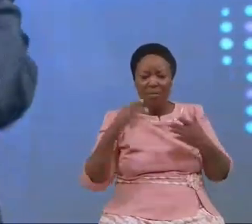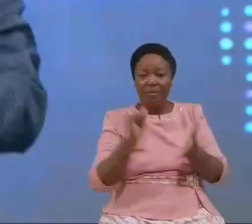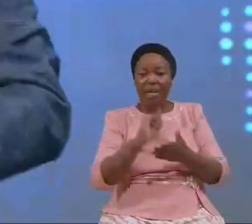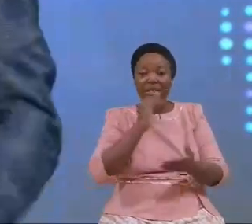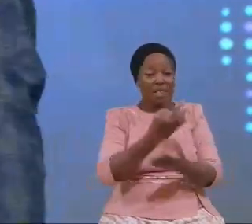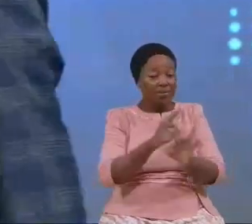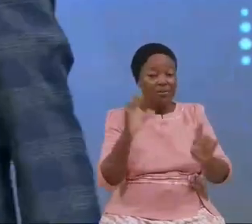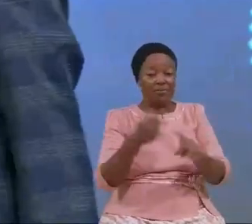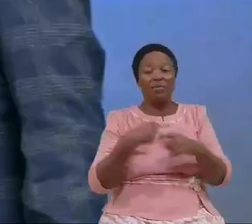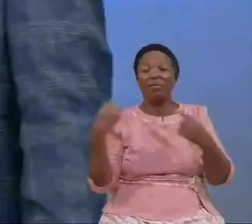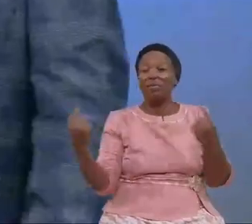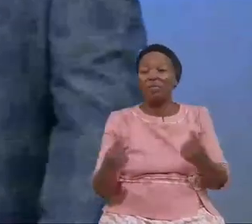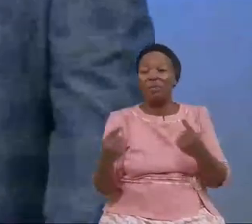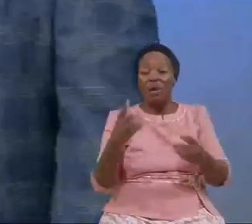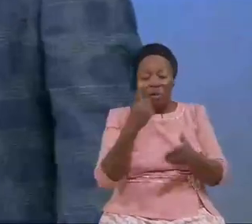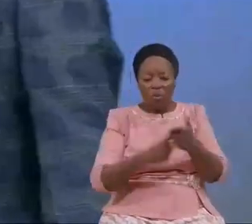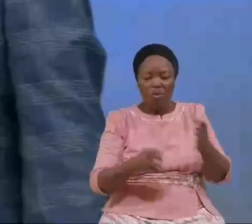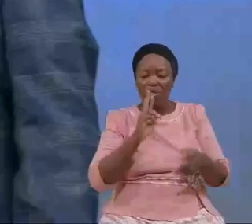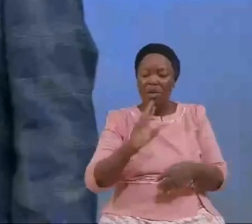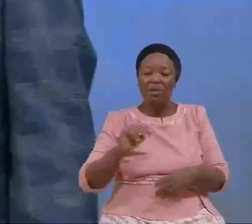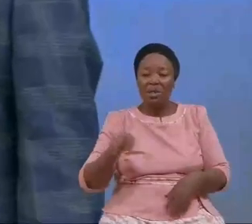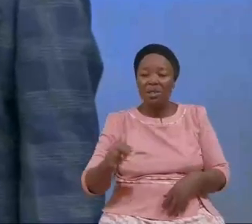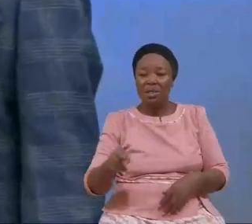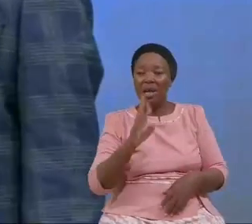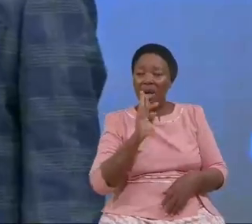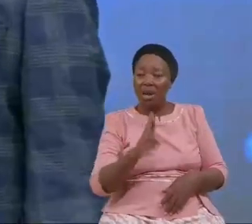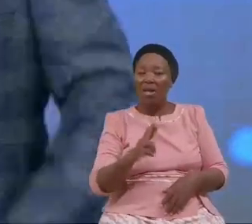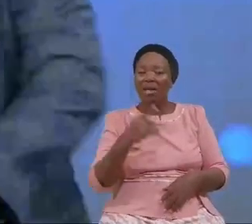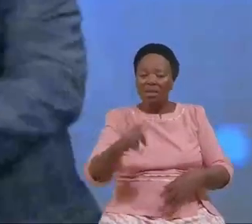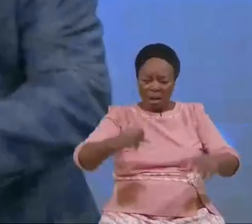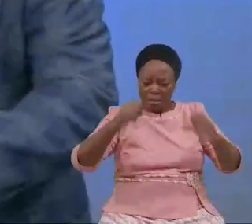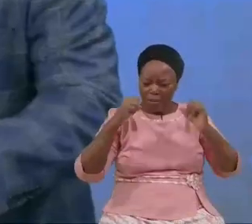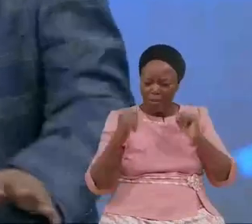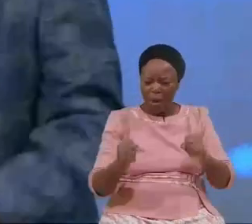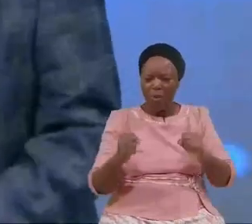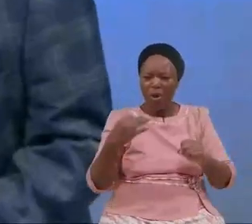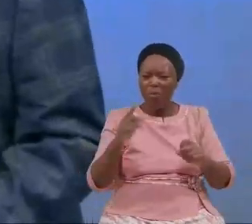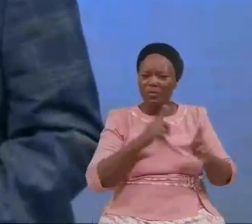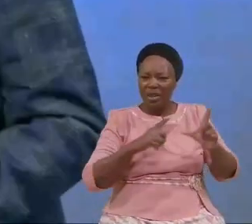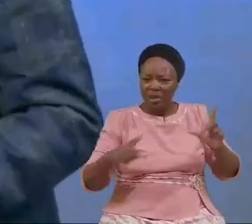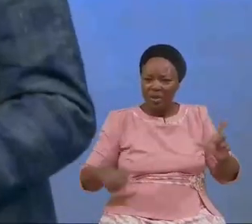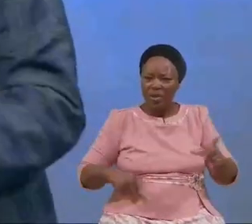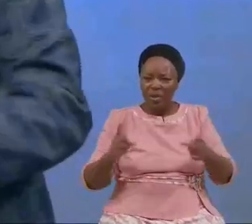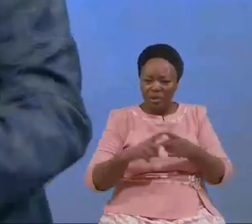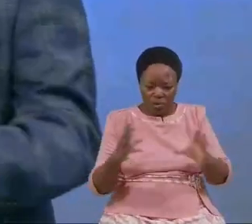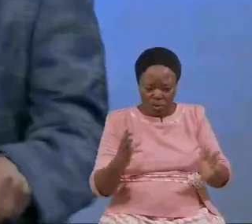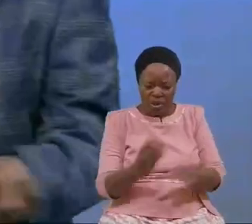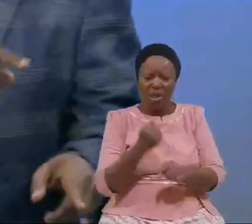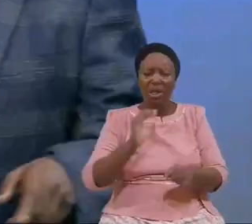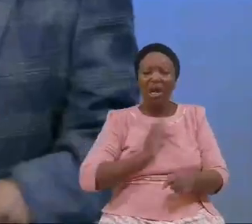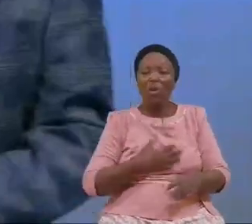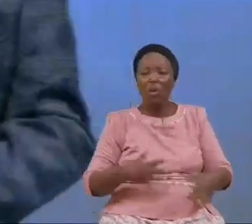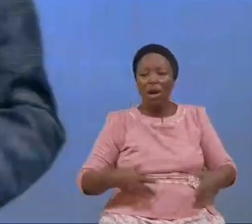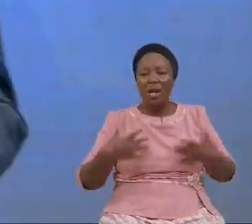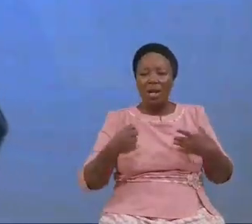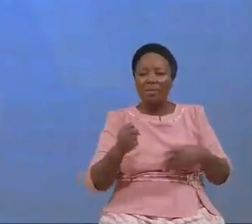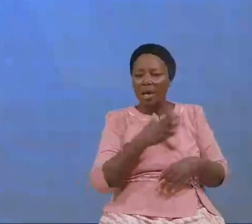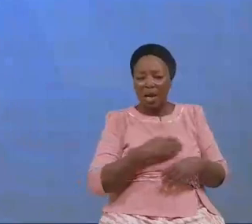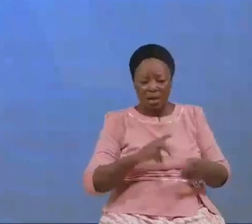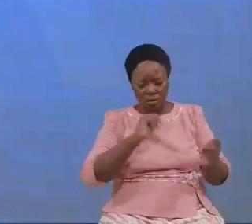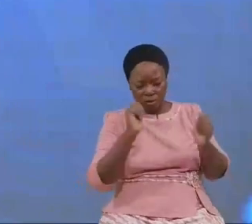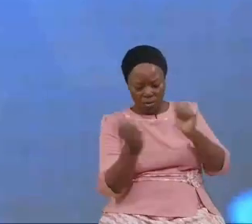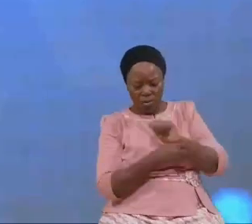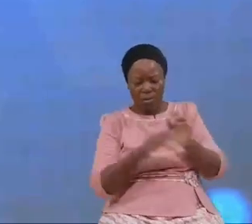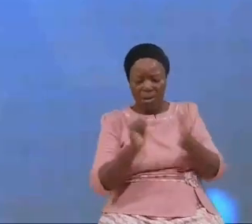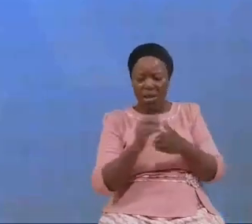libérée du péché ce que sont nos besoins la puissance du Seigneur pour prendre nos vies et